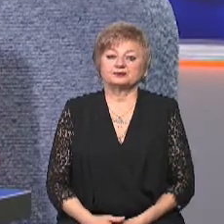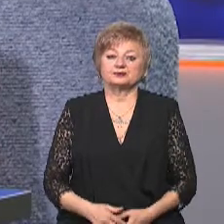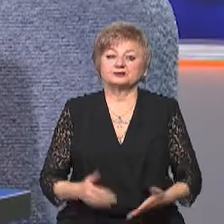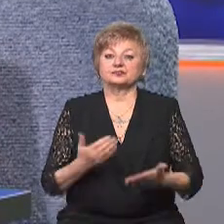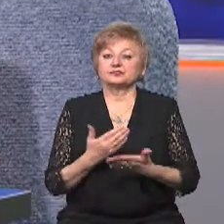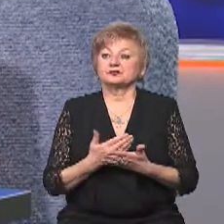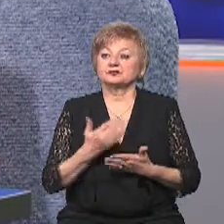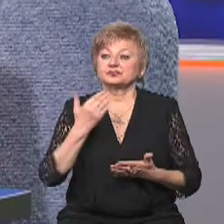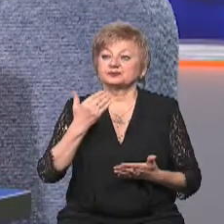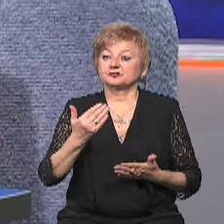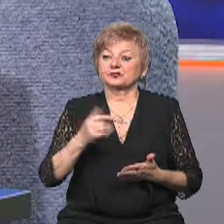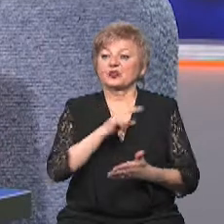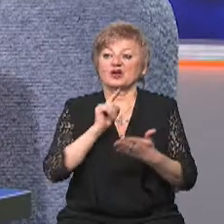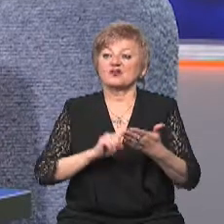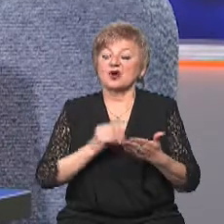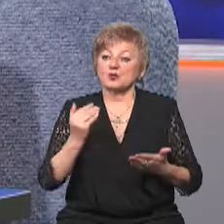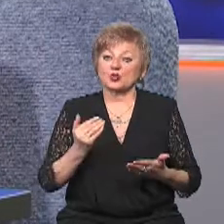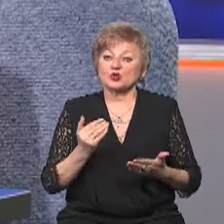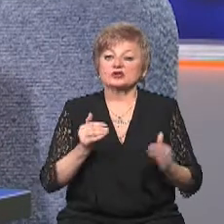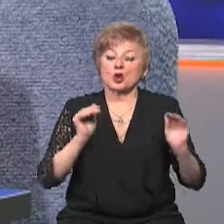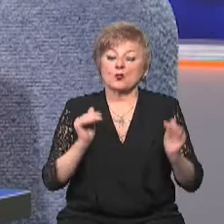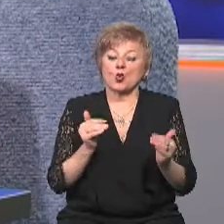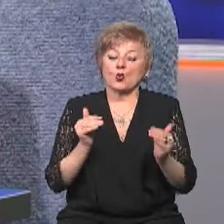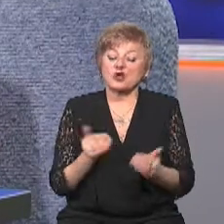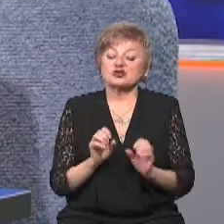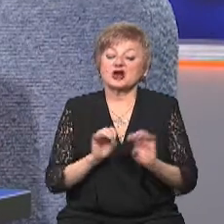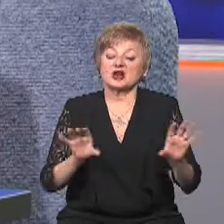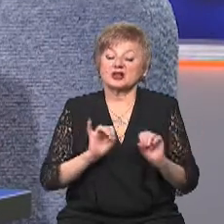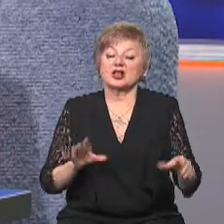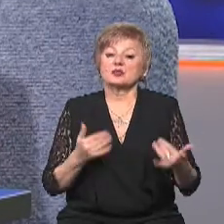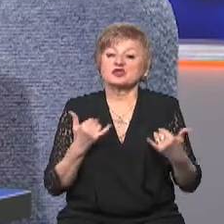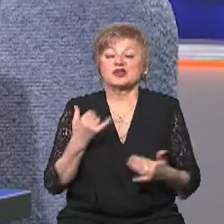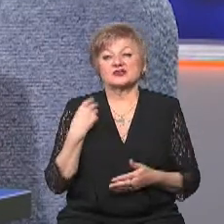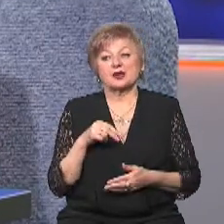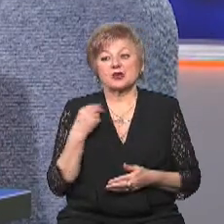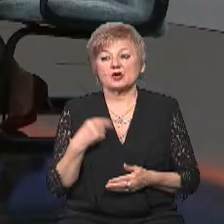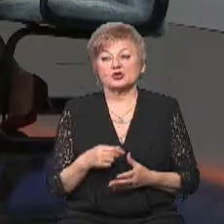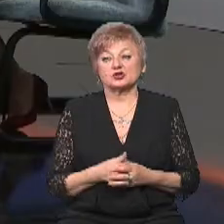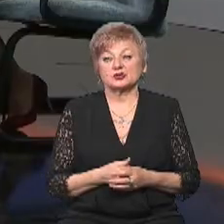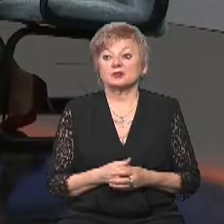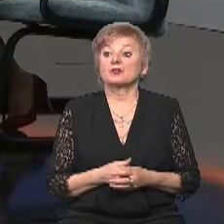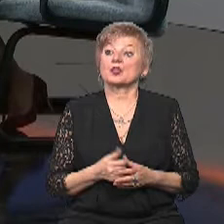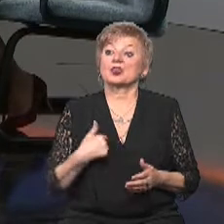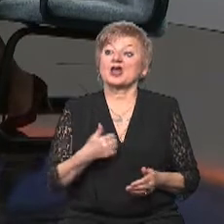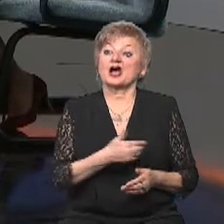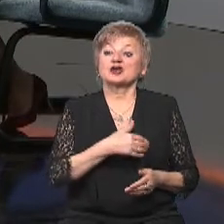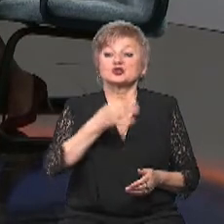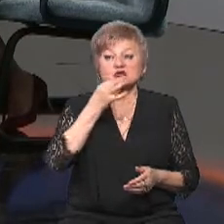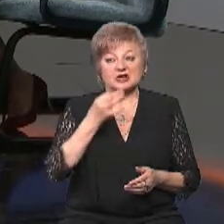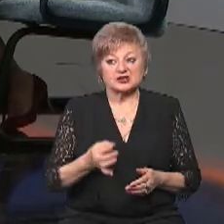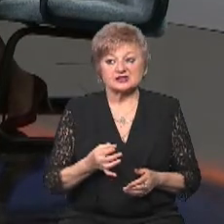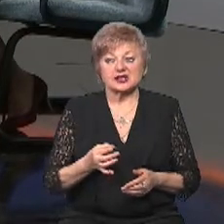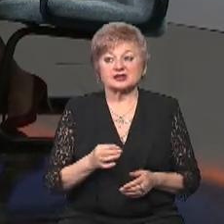Пане Олександре, от до вас питання. Чи поменшало такої реклами на фасадах Запоріжжя, от на ваш погляд, за ці 2 роки? Я хочу сказати, що от